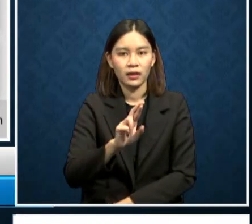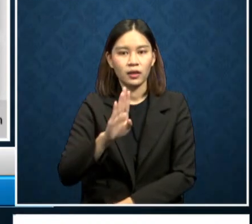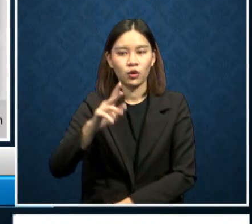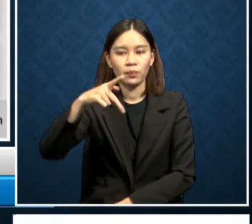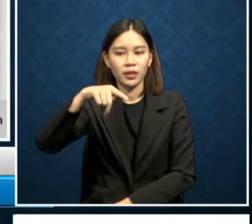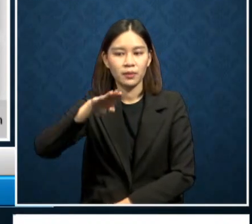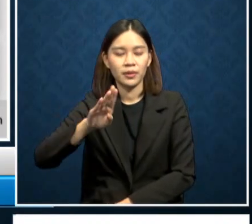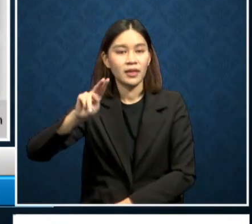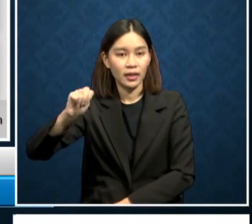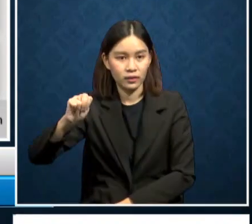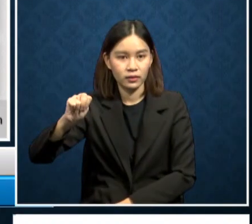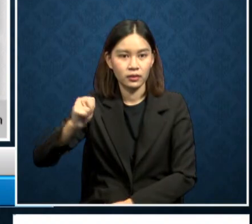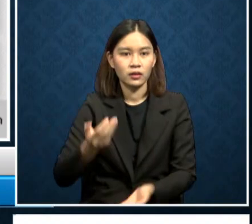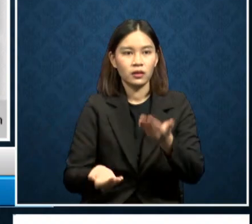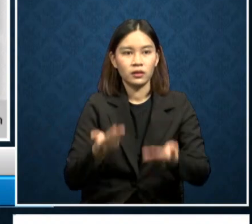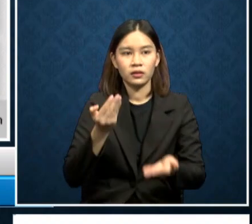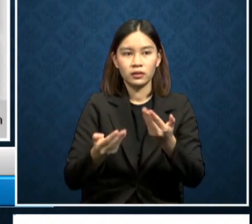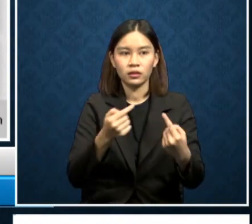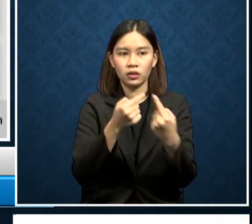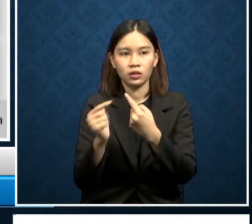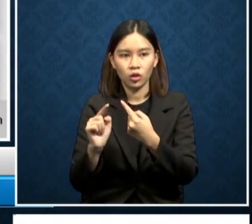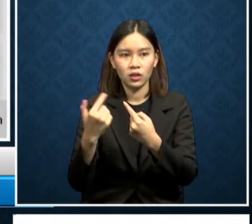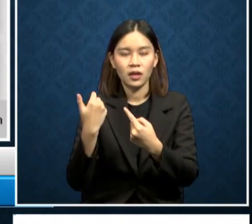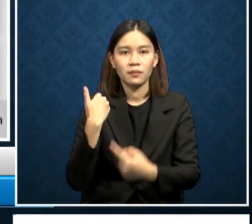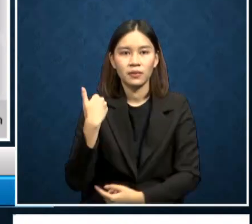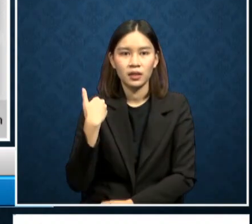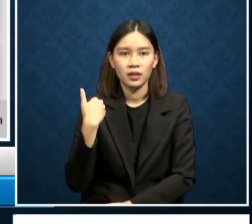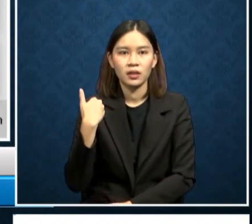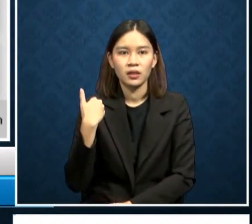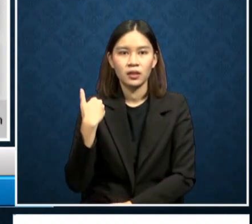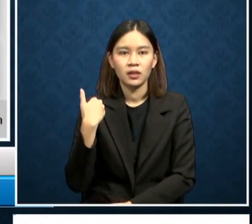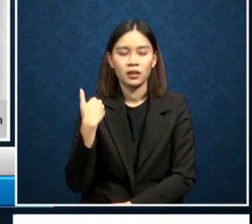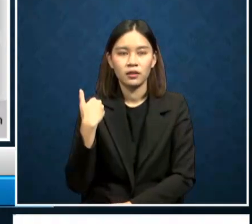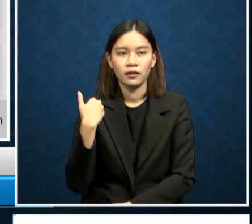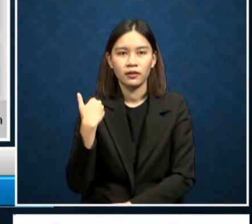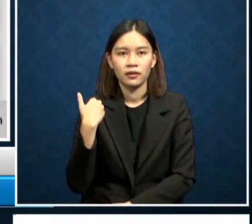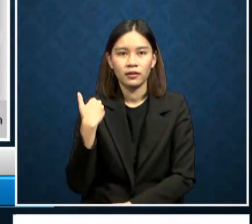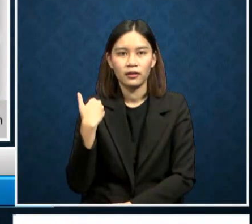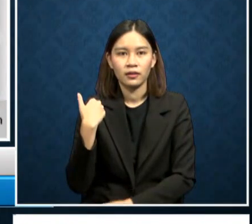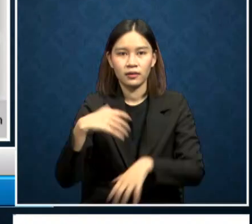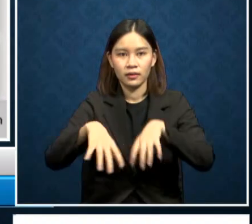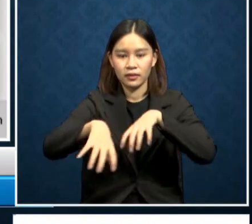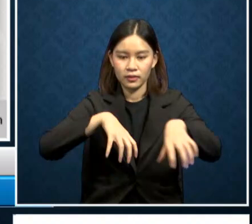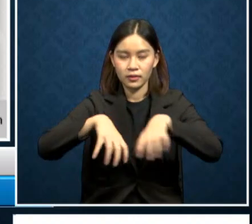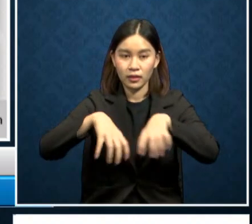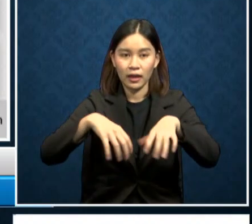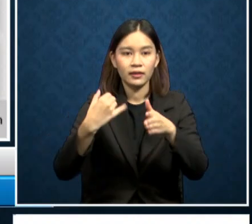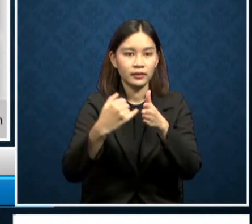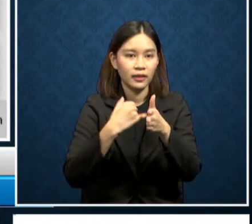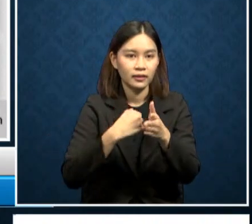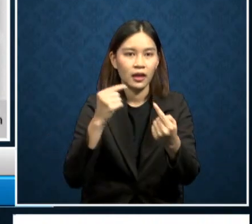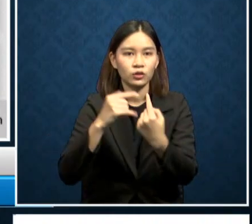pbnหรือต่อมาเราก็จะมีการเอ่อใช้การจัดการความคล้องตัวของ